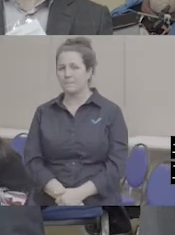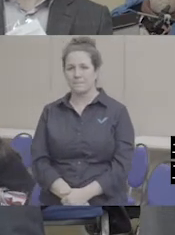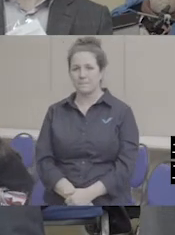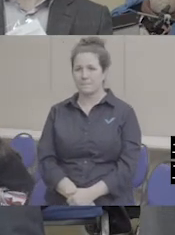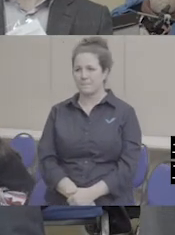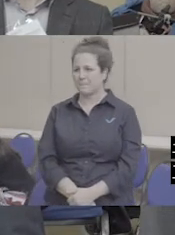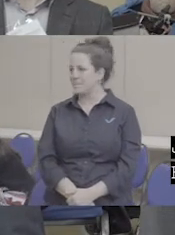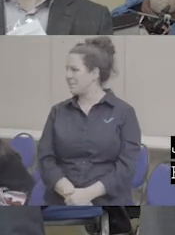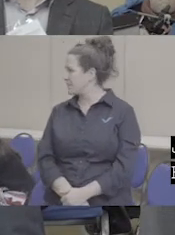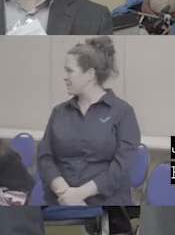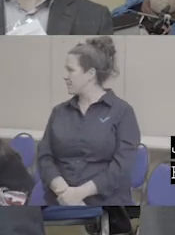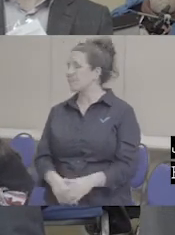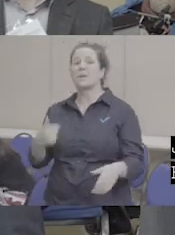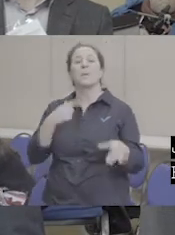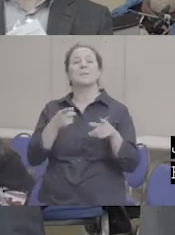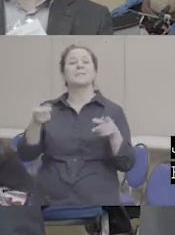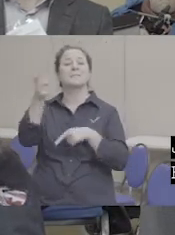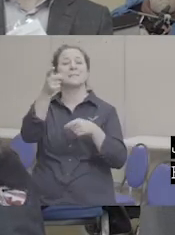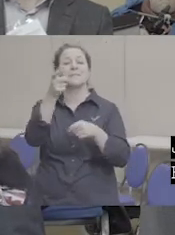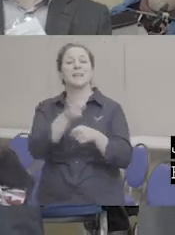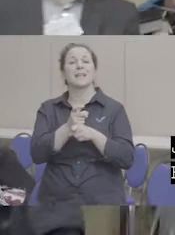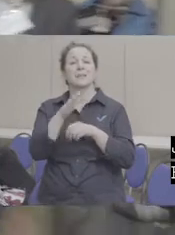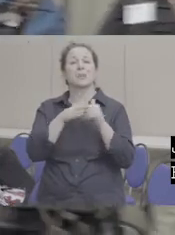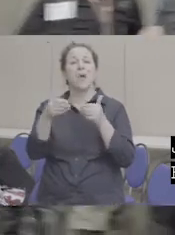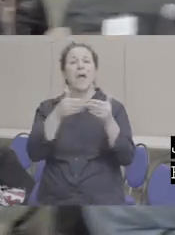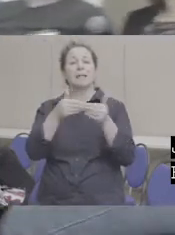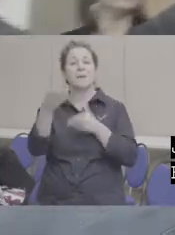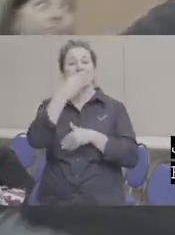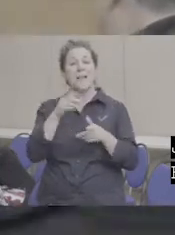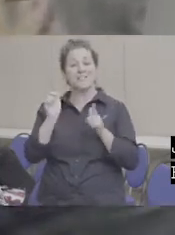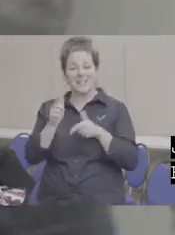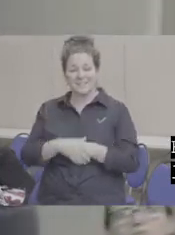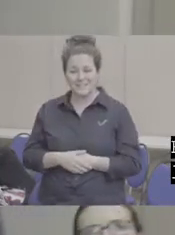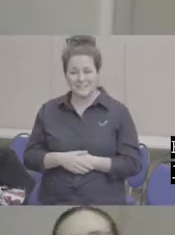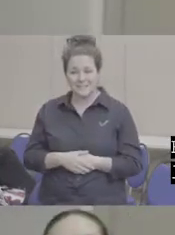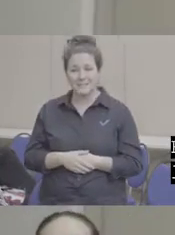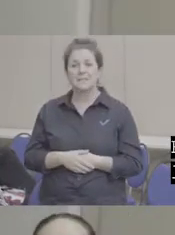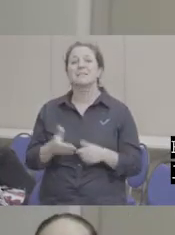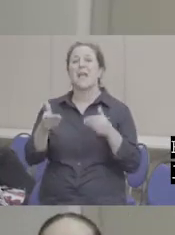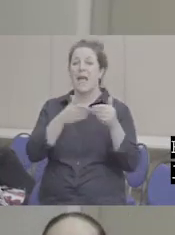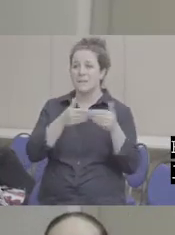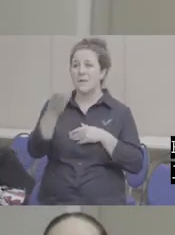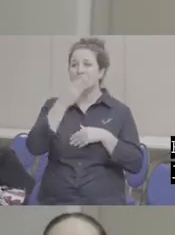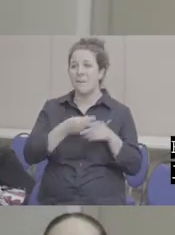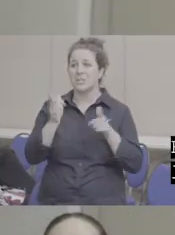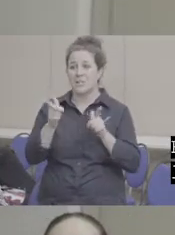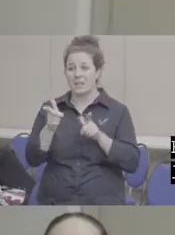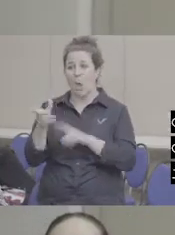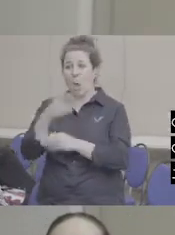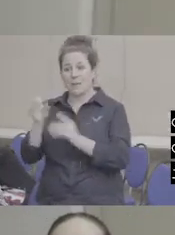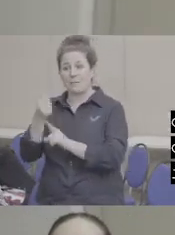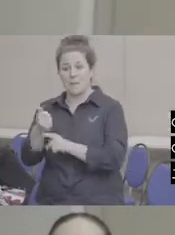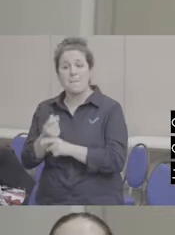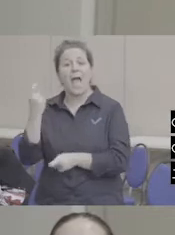Peux-tu répondre à ça? Je suis directrice de l'espace de Bellechasse. Ouais. Et c'est Espace Bellechasse, l'organisme même